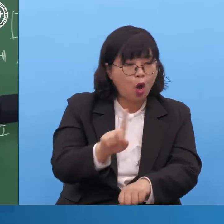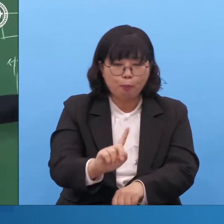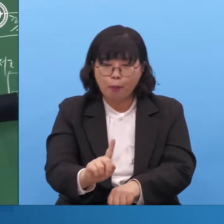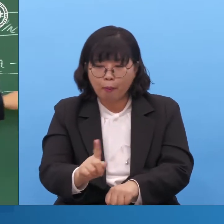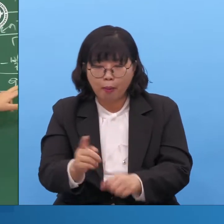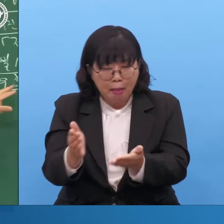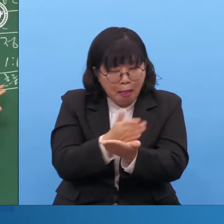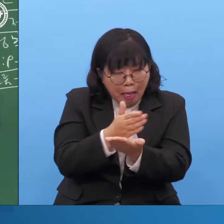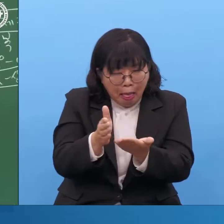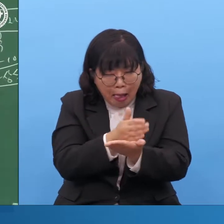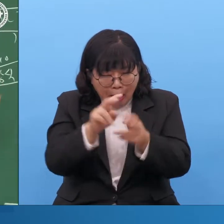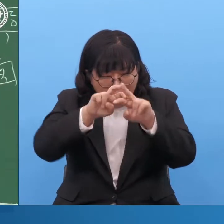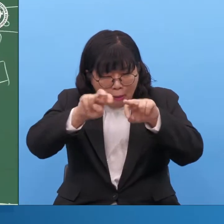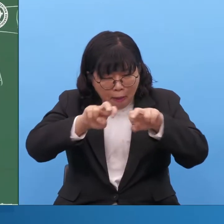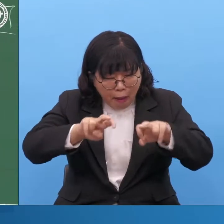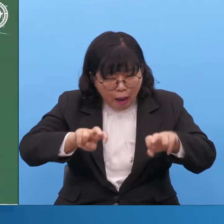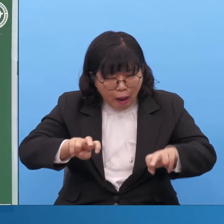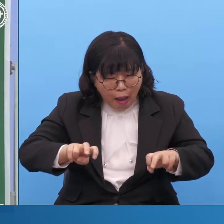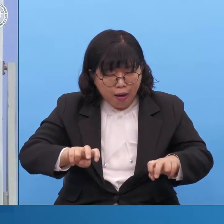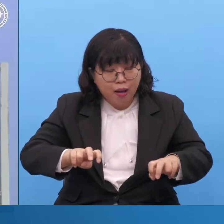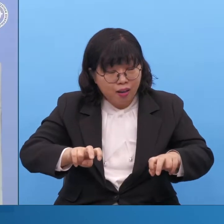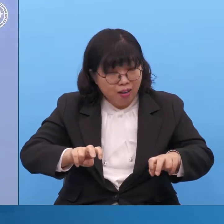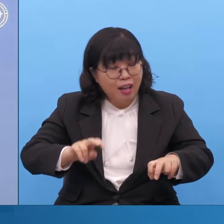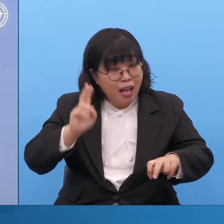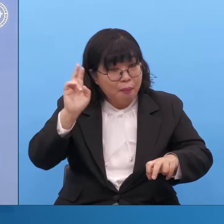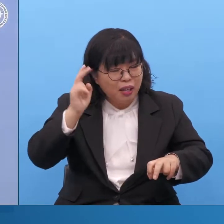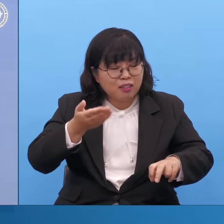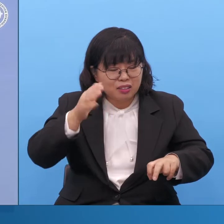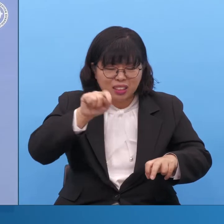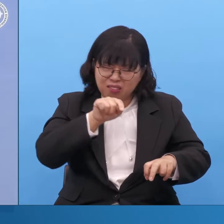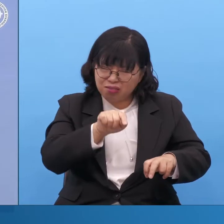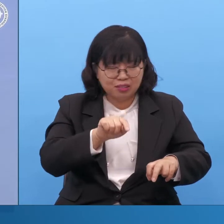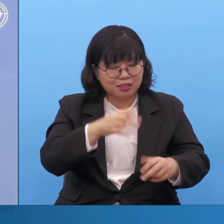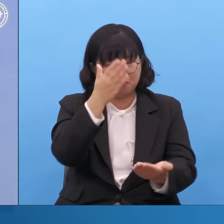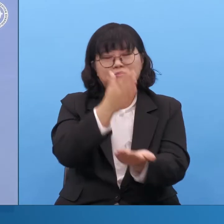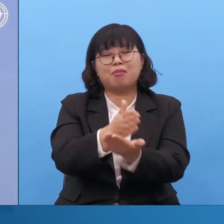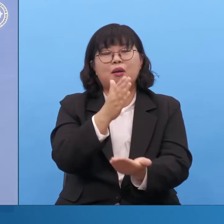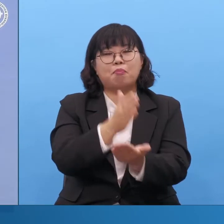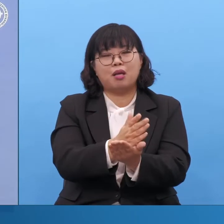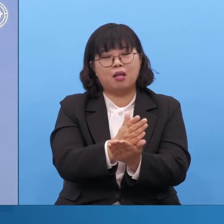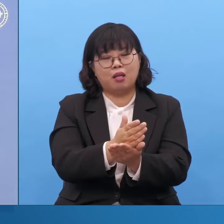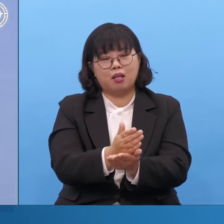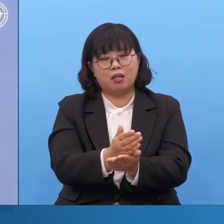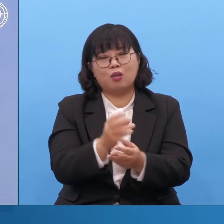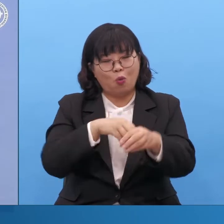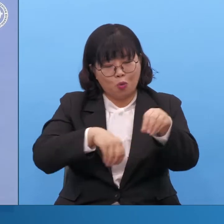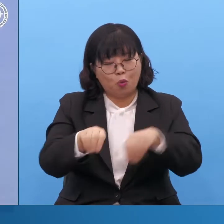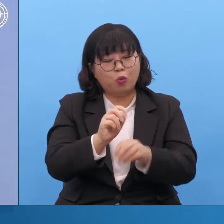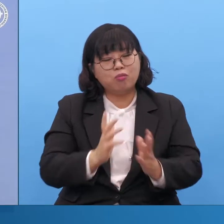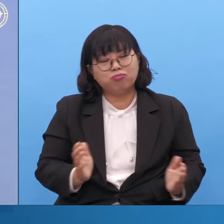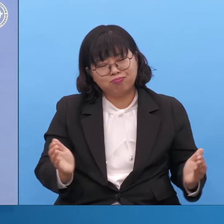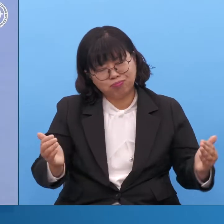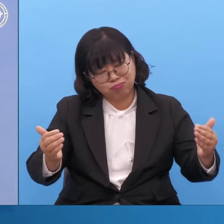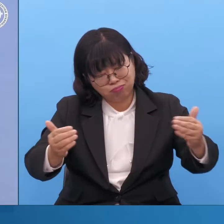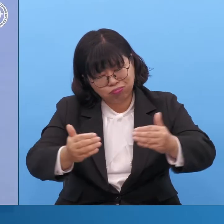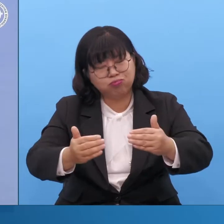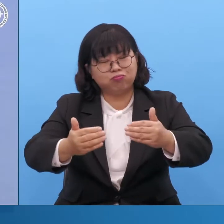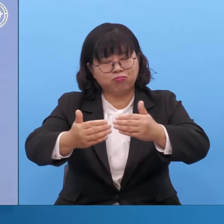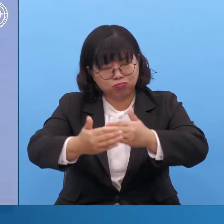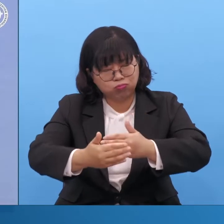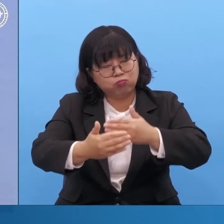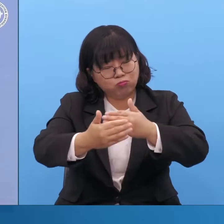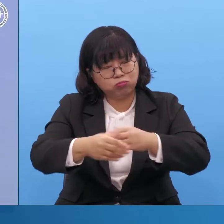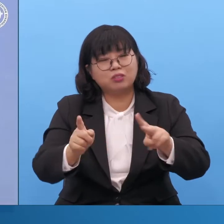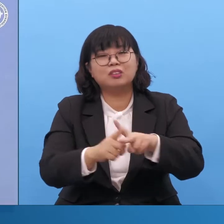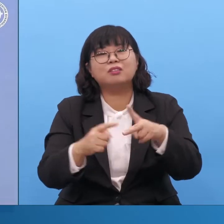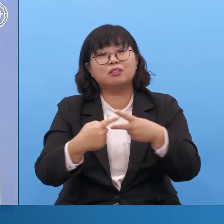완전 상식 이상이라 해야 돼요. That you have to go beyond common 이 sense. 이상이라 해야 돼요. Let's go beyond common sense.